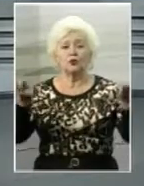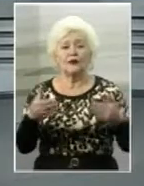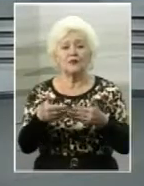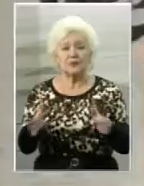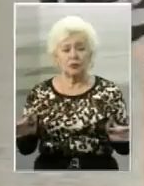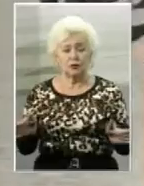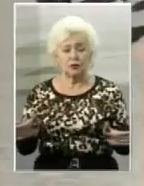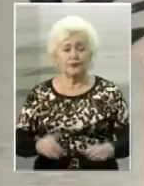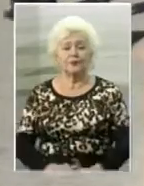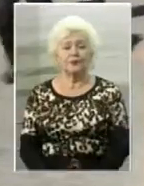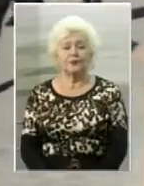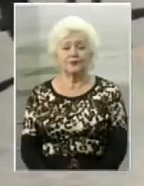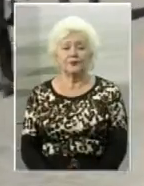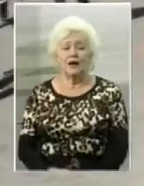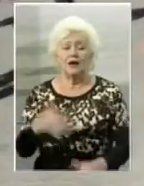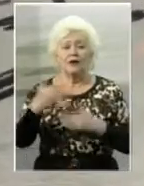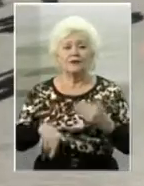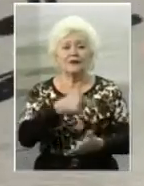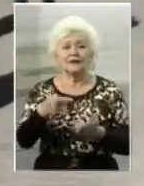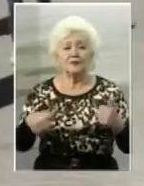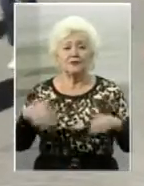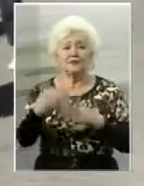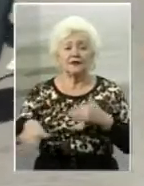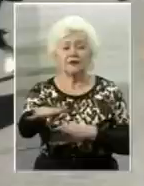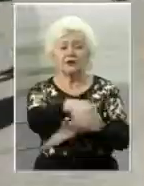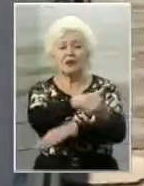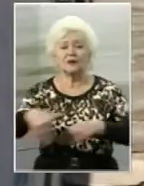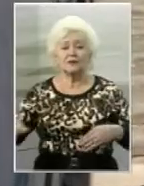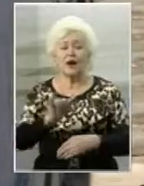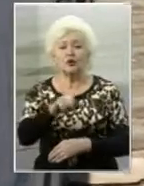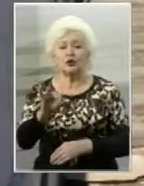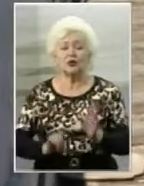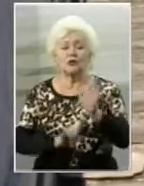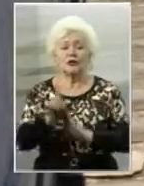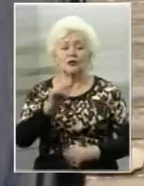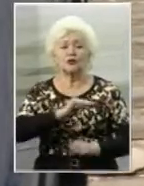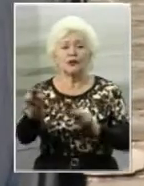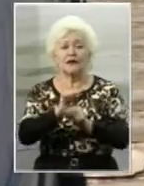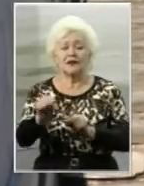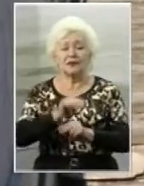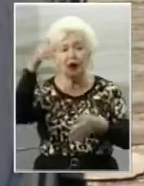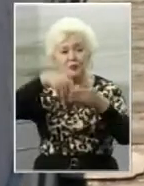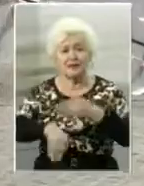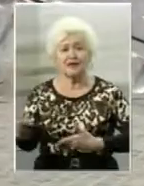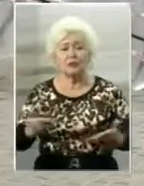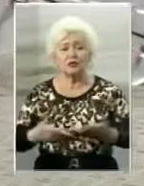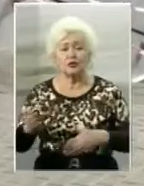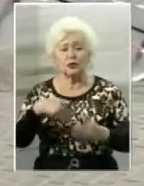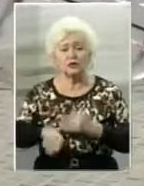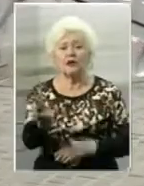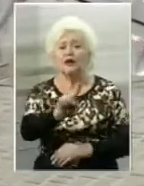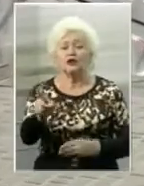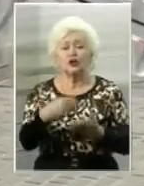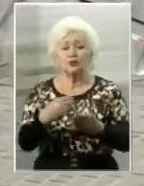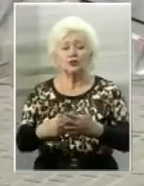випуску. У середмісті Херсона на проспекті Ушакова розпочали ремонт підземного пішохідного переходу, чиїм коштом